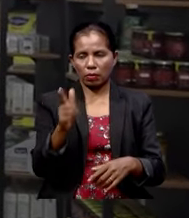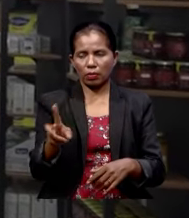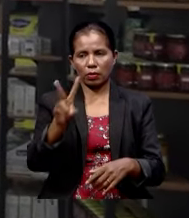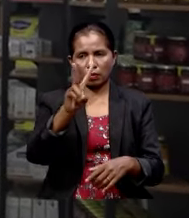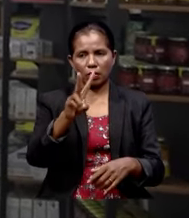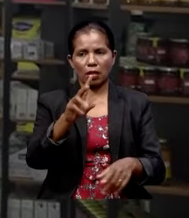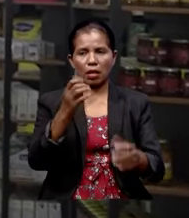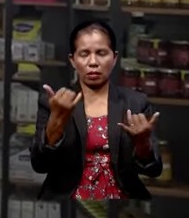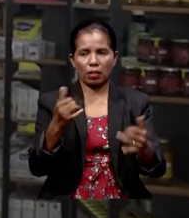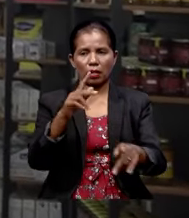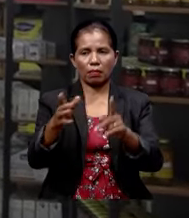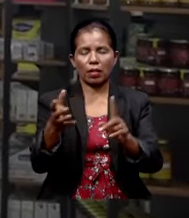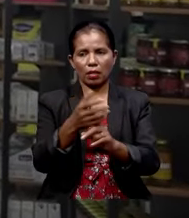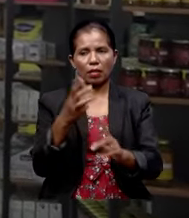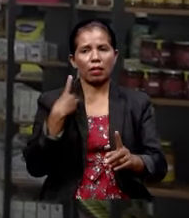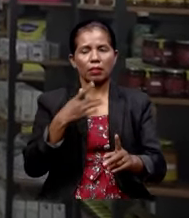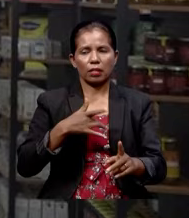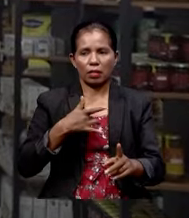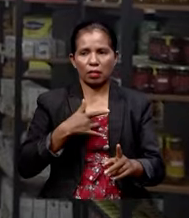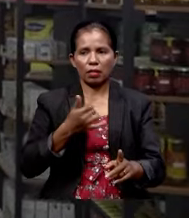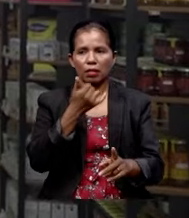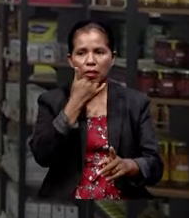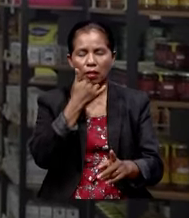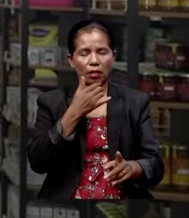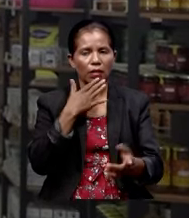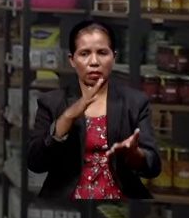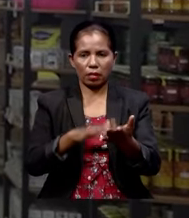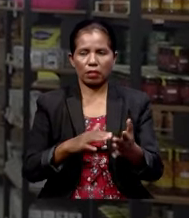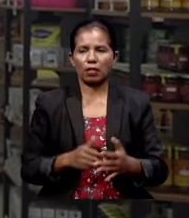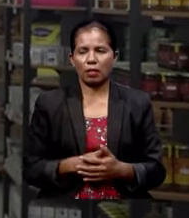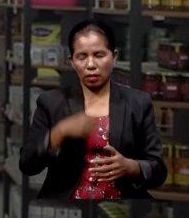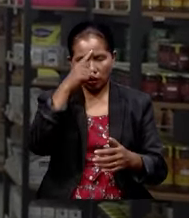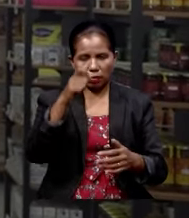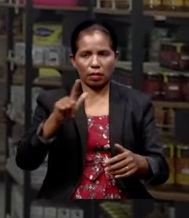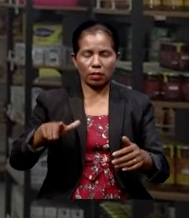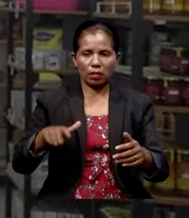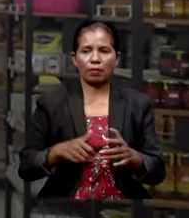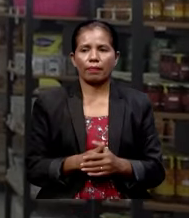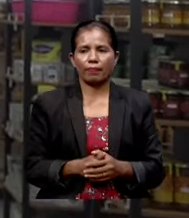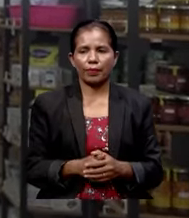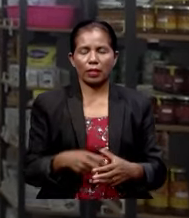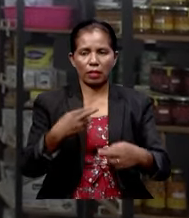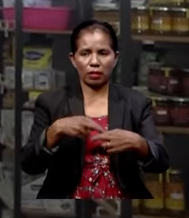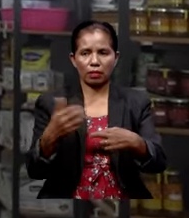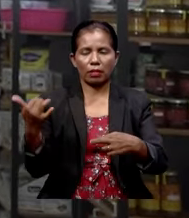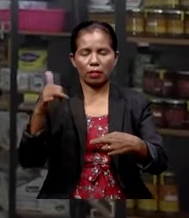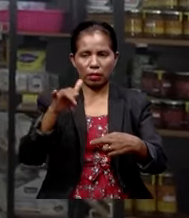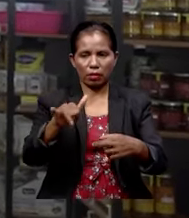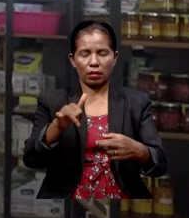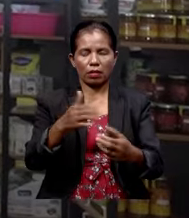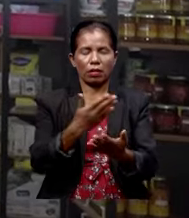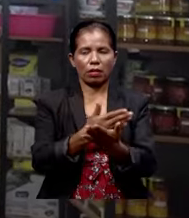orang yang makair tu mana, kami mau sinti buat ni salah lah dia, karena tambahnya harus ada si risiko pasti lah ida nabe